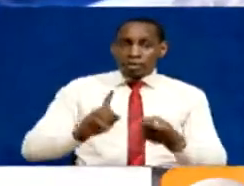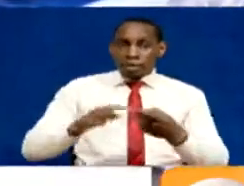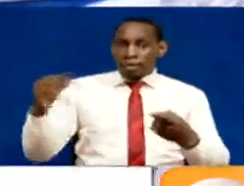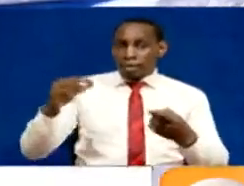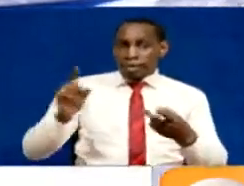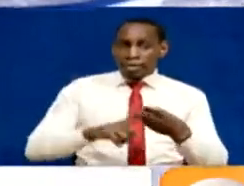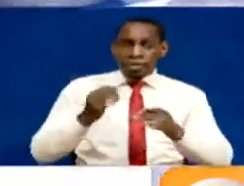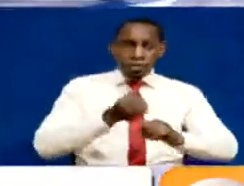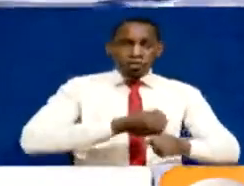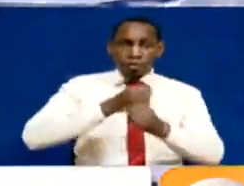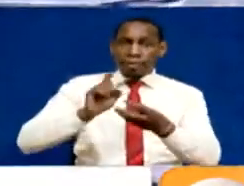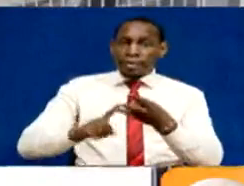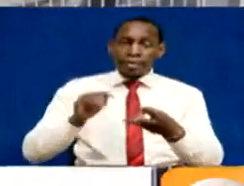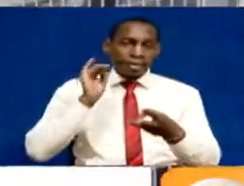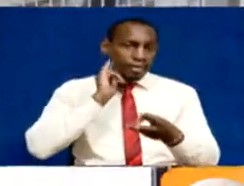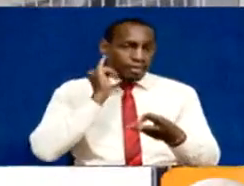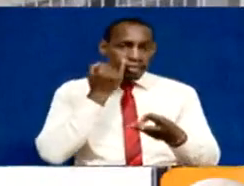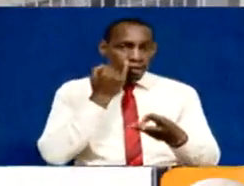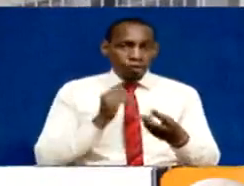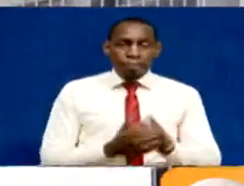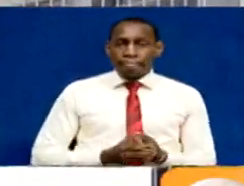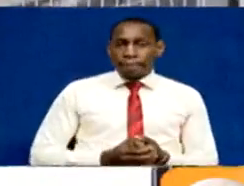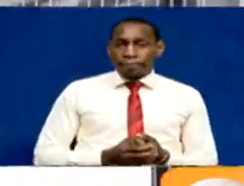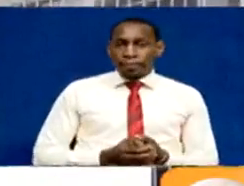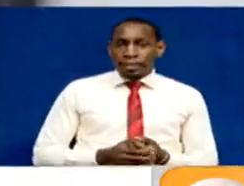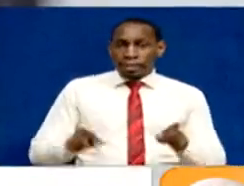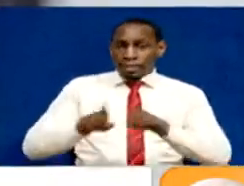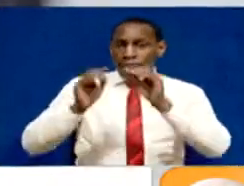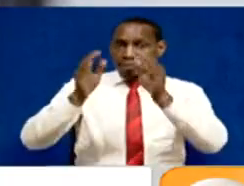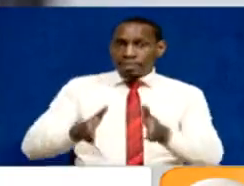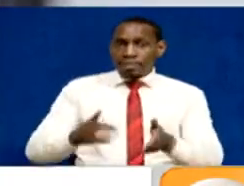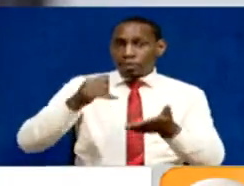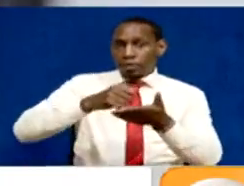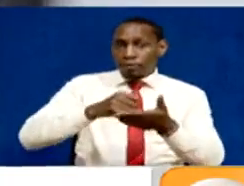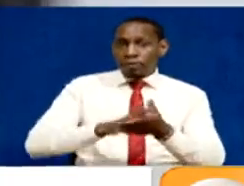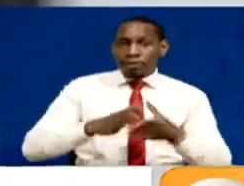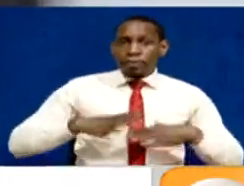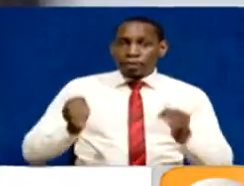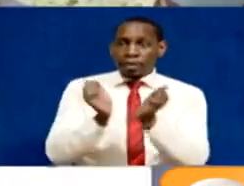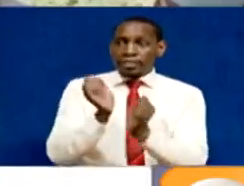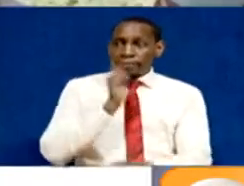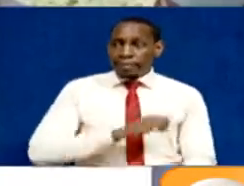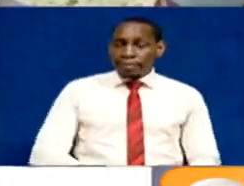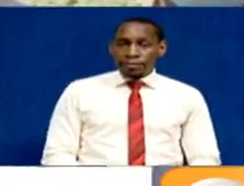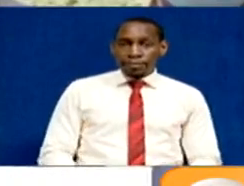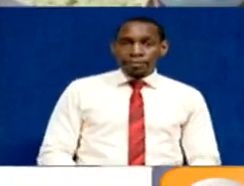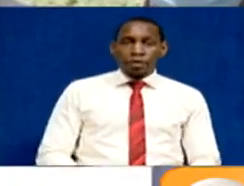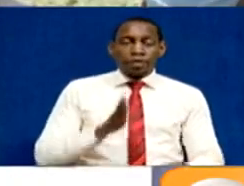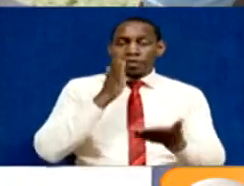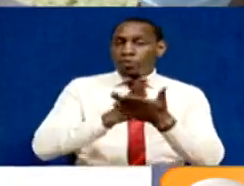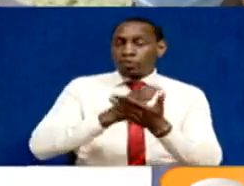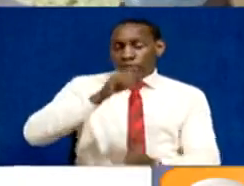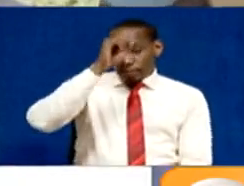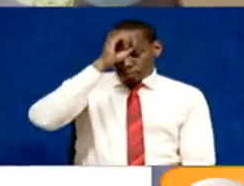Garissa, Homa Bay na Isiolo, huku walimu pia wakiwa miongoni mwa waliokamatwa. It is extremely